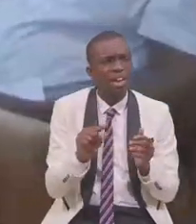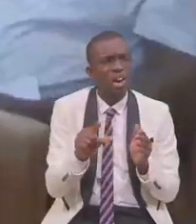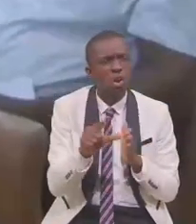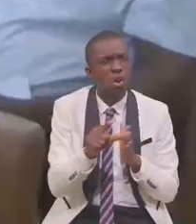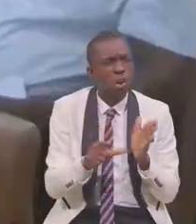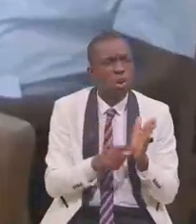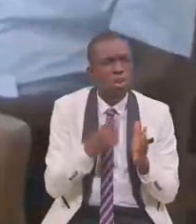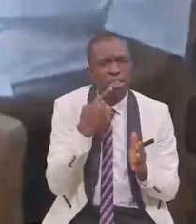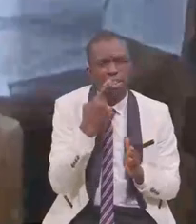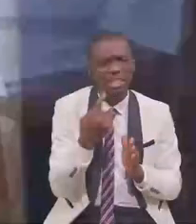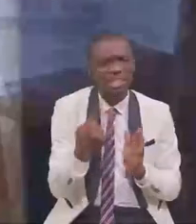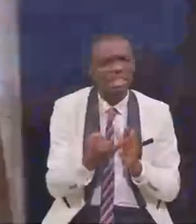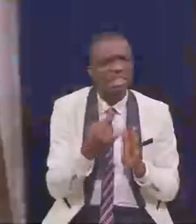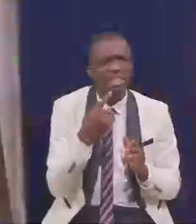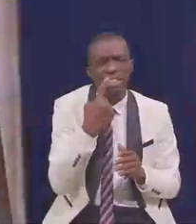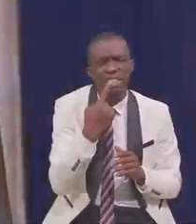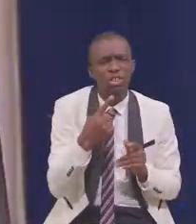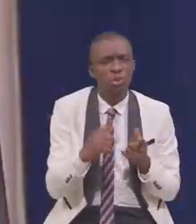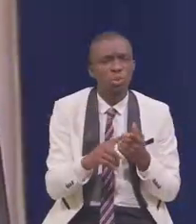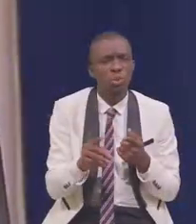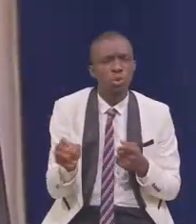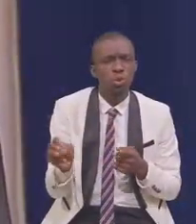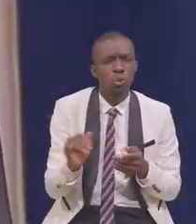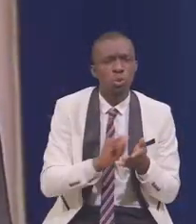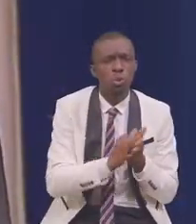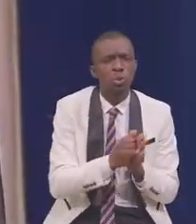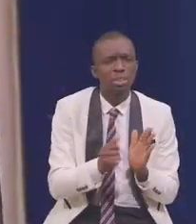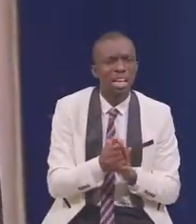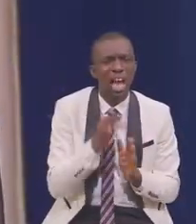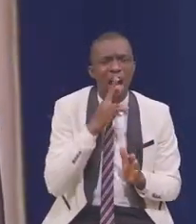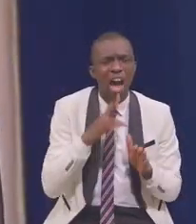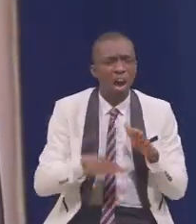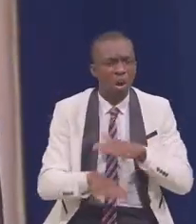afin que toute bouche soit fermée et